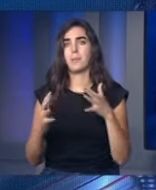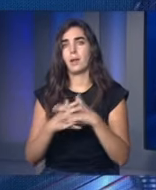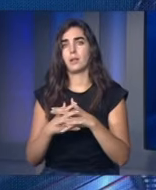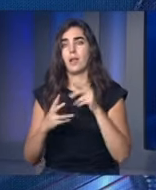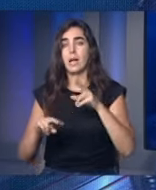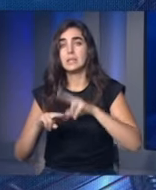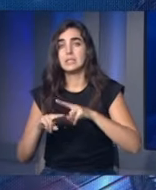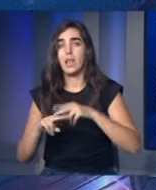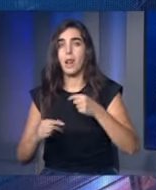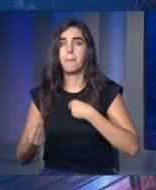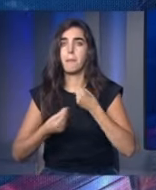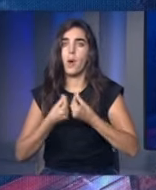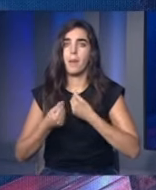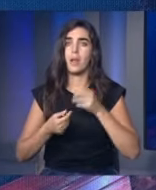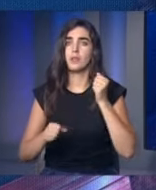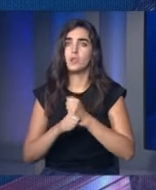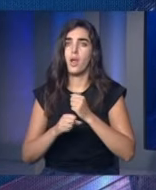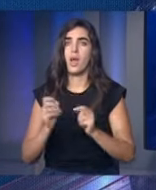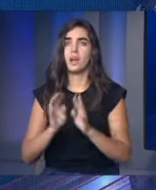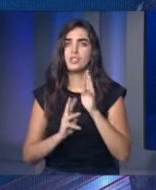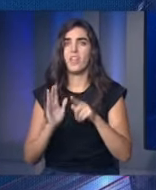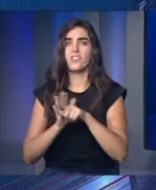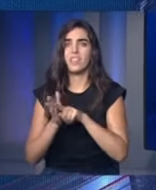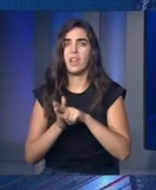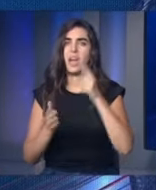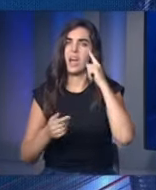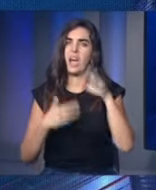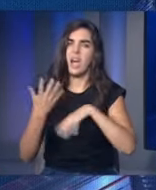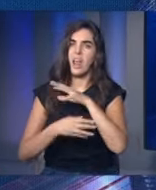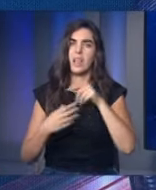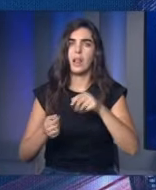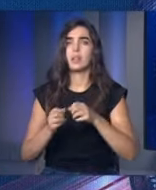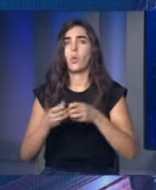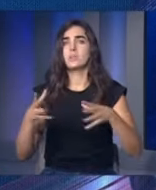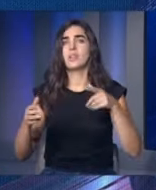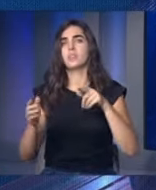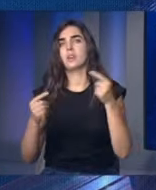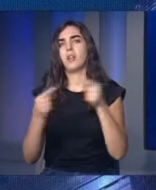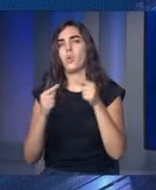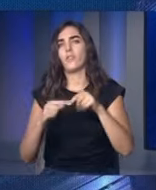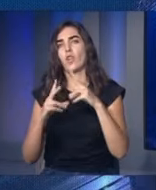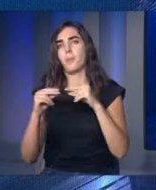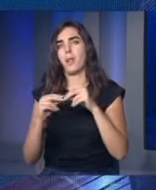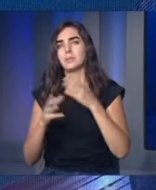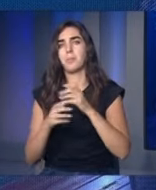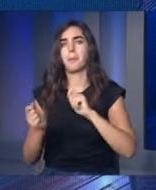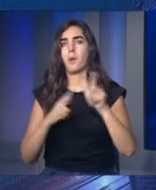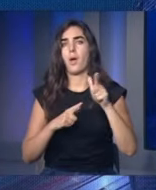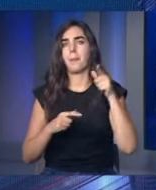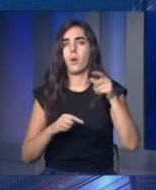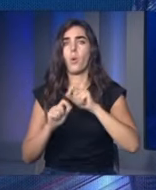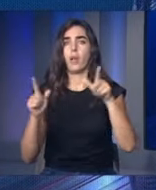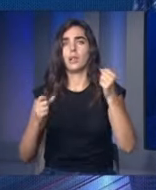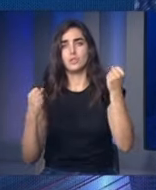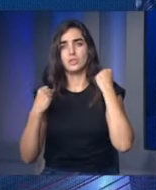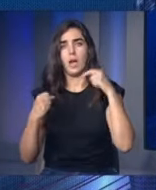يحيكه العدو الإسرائيلي من مؤامرات لإشعال الفتنة وخلق الذرائع لتوسيع عدوانه على لبنان. إن موقف المقاومة كان